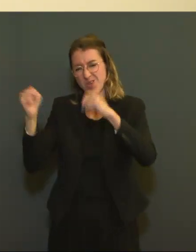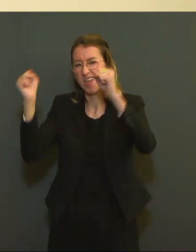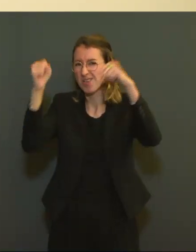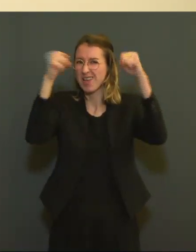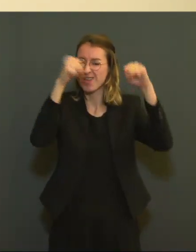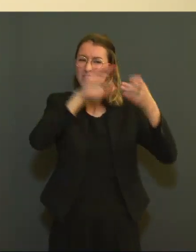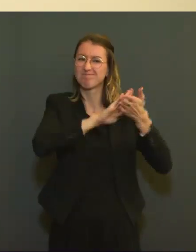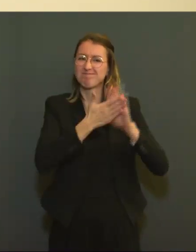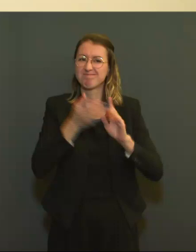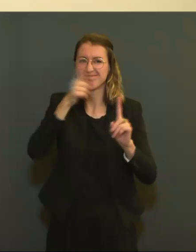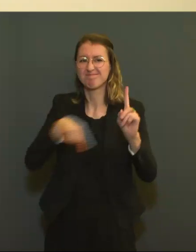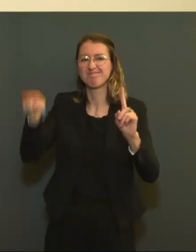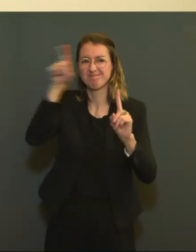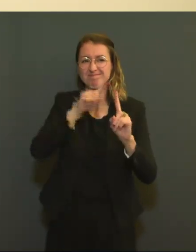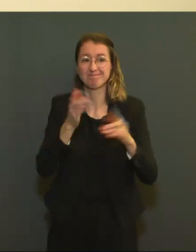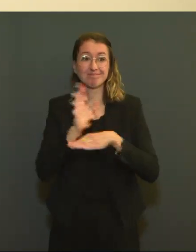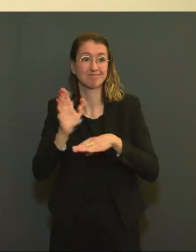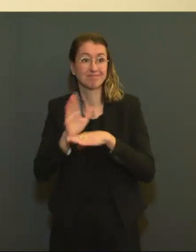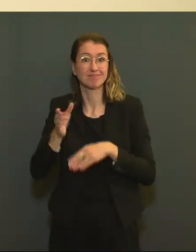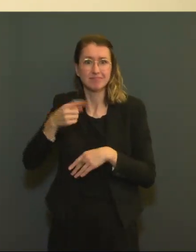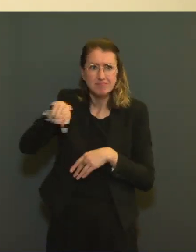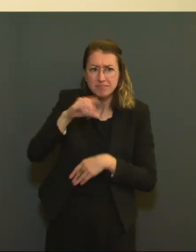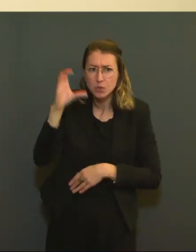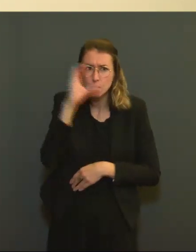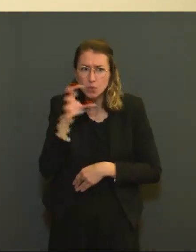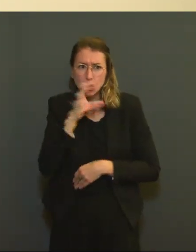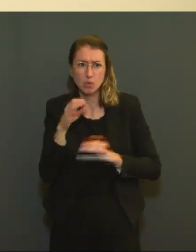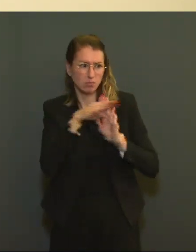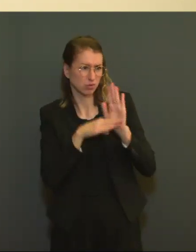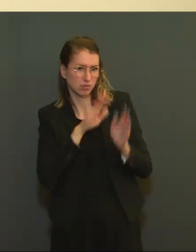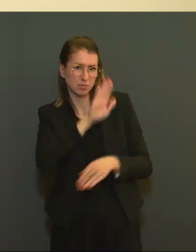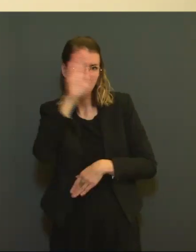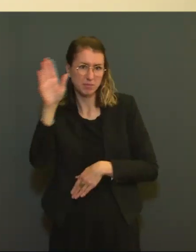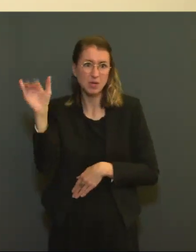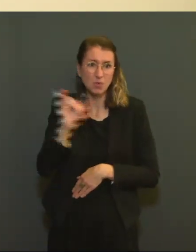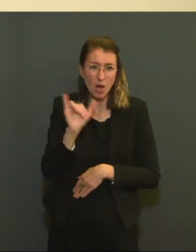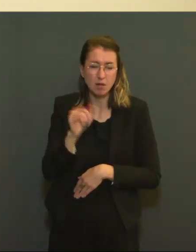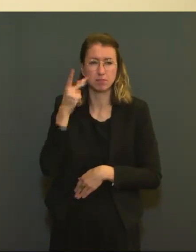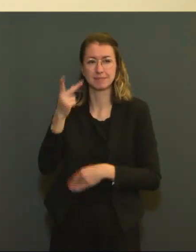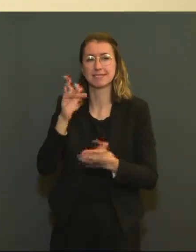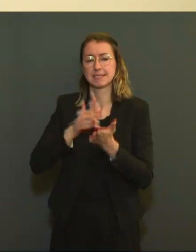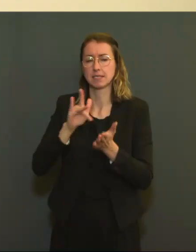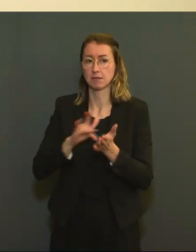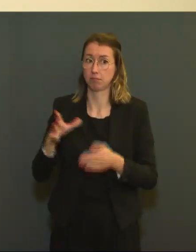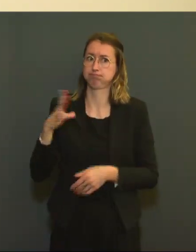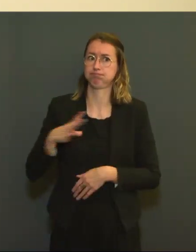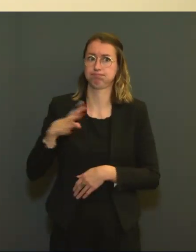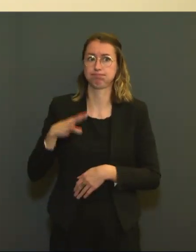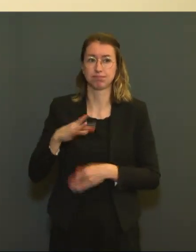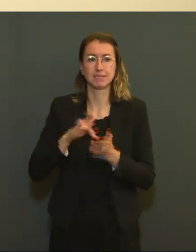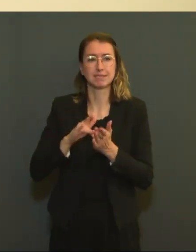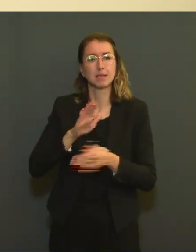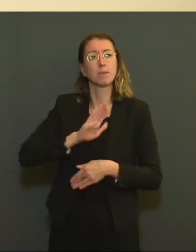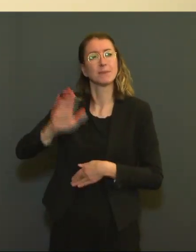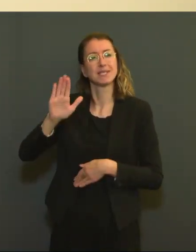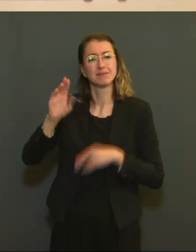savoir quelles mesures sont prises dans les différents pays, il existe un site extrêmement intéressant qui est le site de l'Université d'Oxford